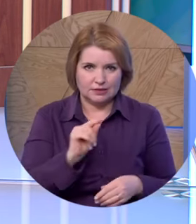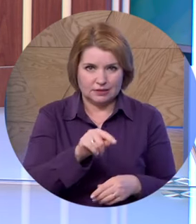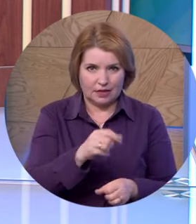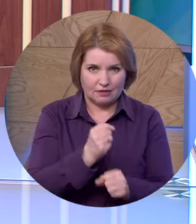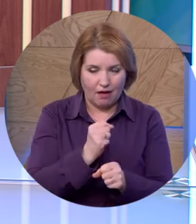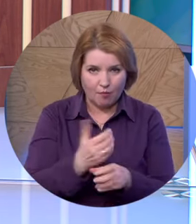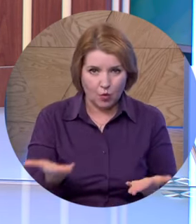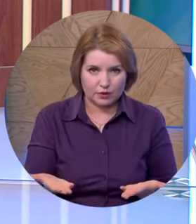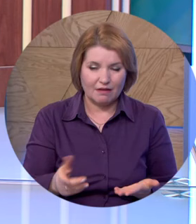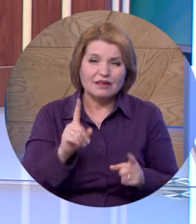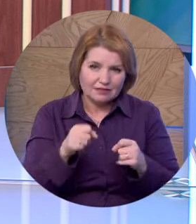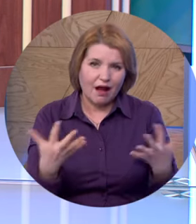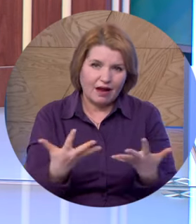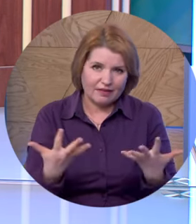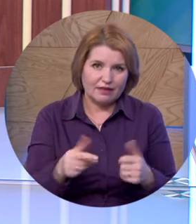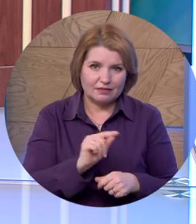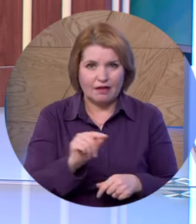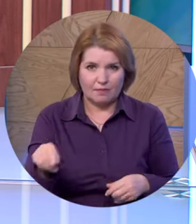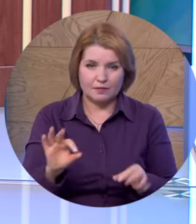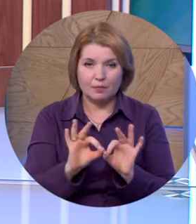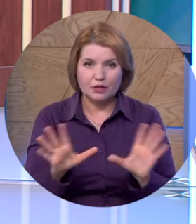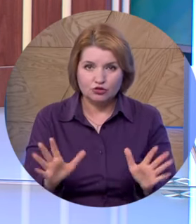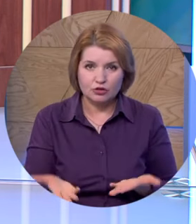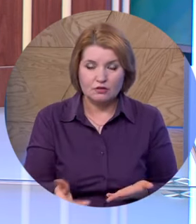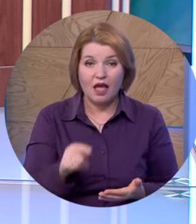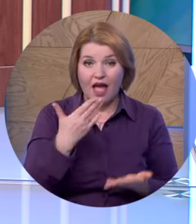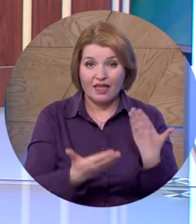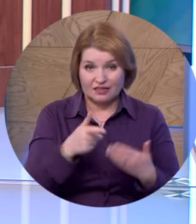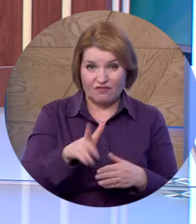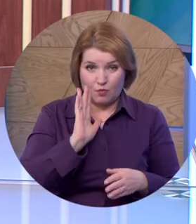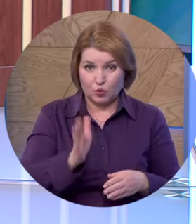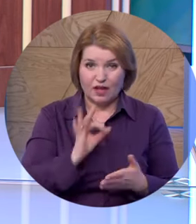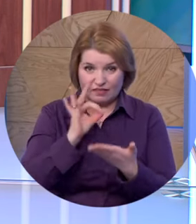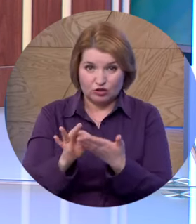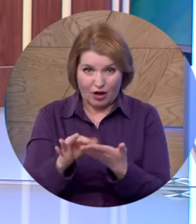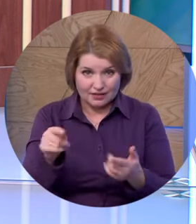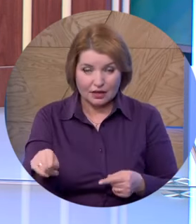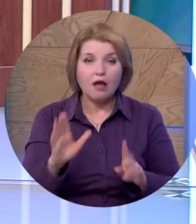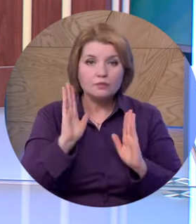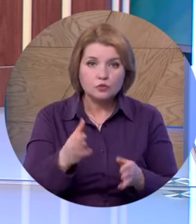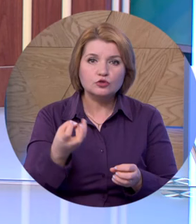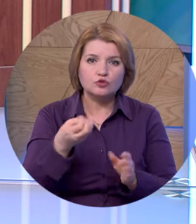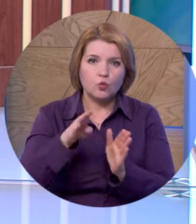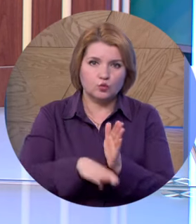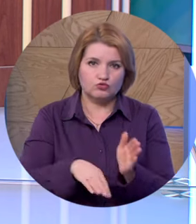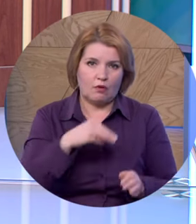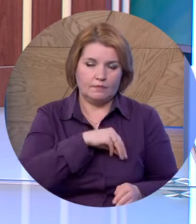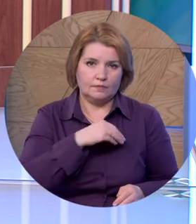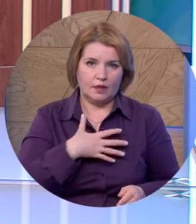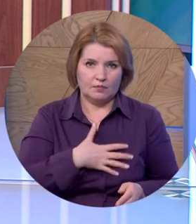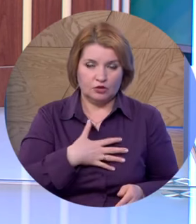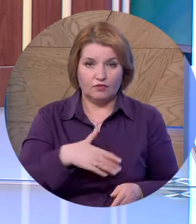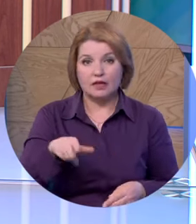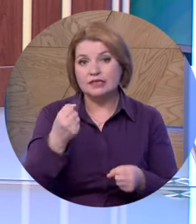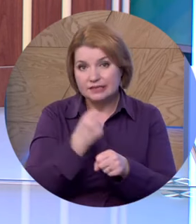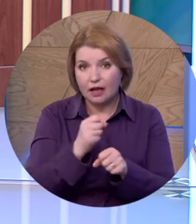прямая конфронтация, то есть попытка поставить стоп манипуляциям, придет к еще большим вашим внутренним переживаниям. Попробуйте научиться играть в игру, например, в вашем коллективе,